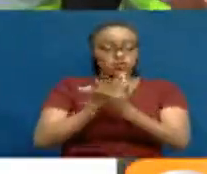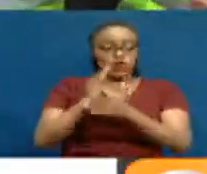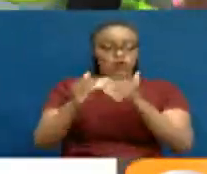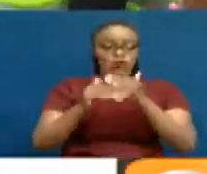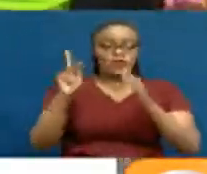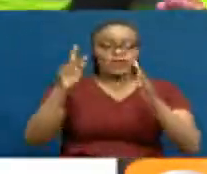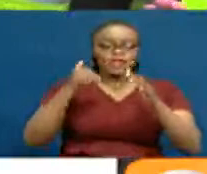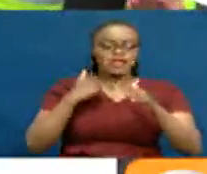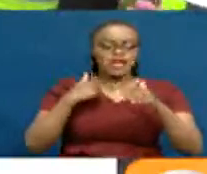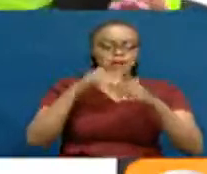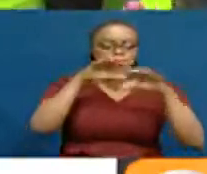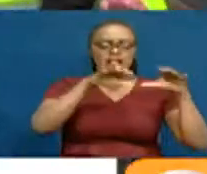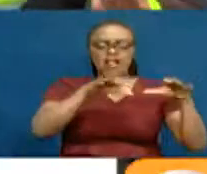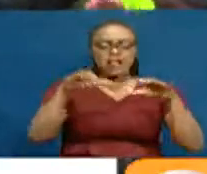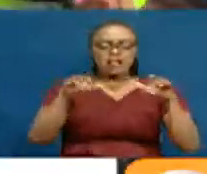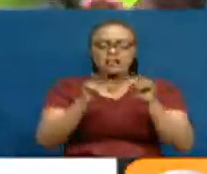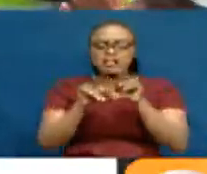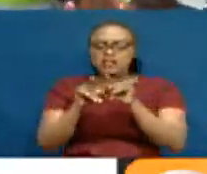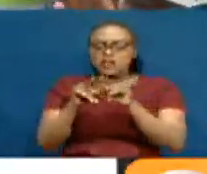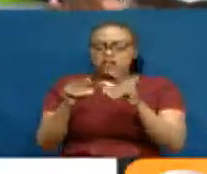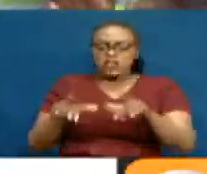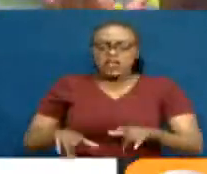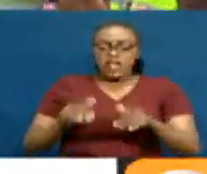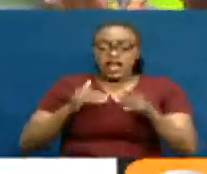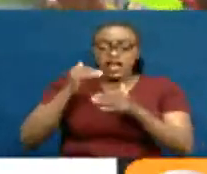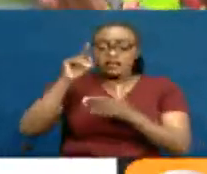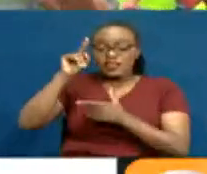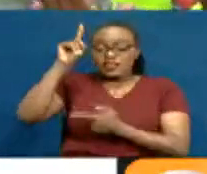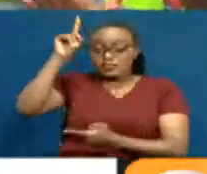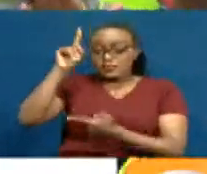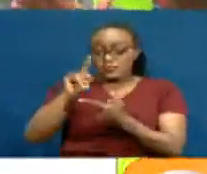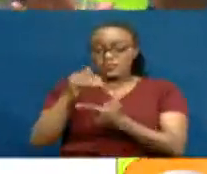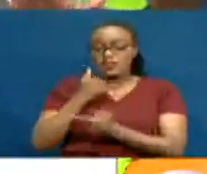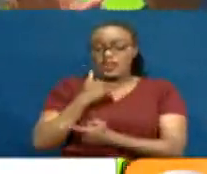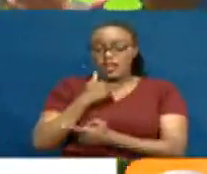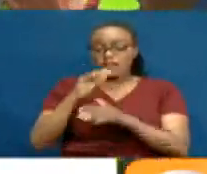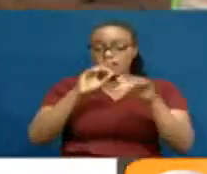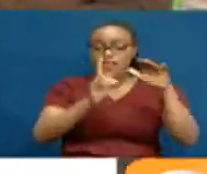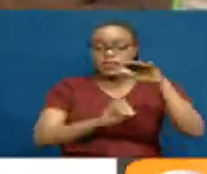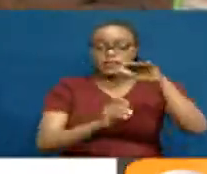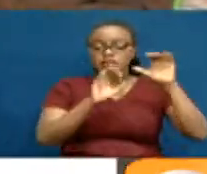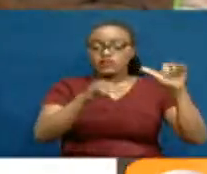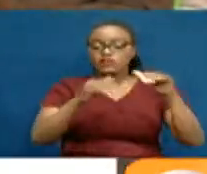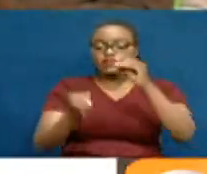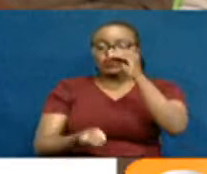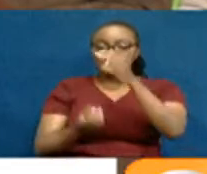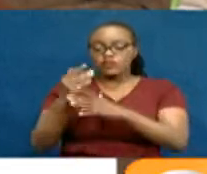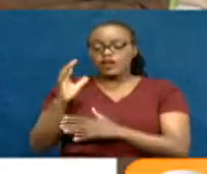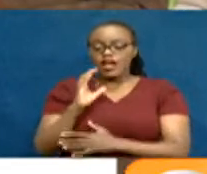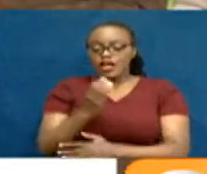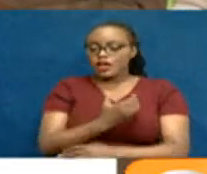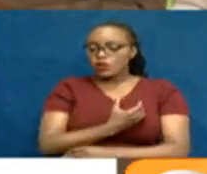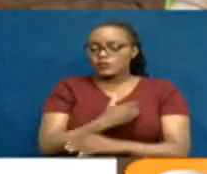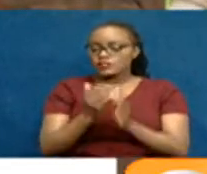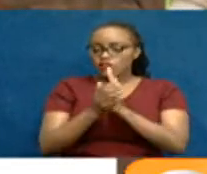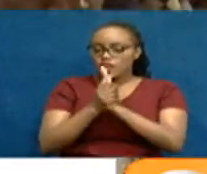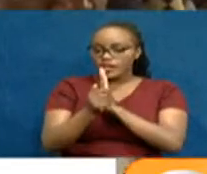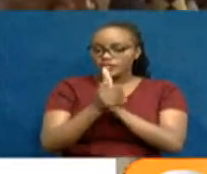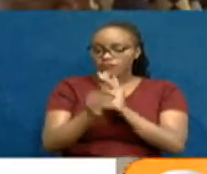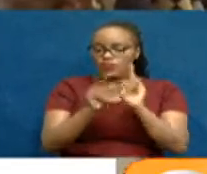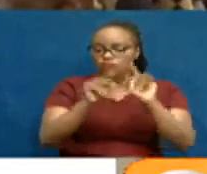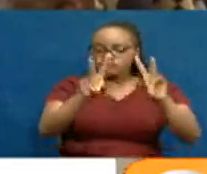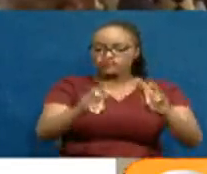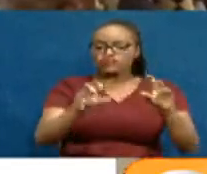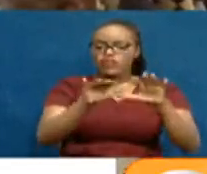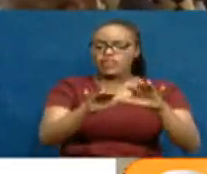Wakenya hawatanyanyaswa na mawakala baada ya ruzuku hii, Wizara ya Kilimo pia itabuni kundi la wataalam watakaokagua